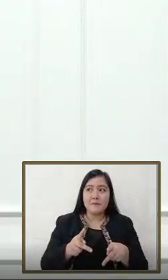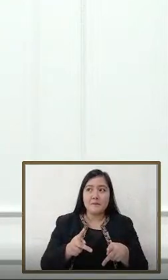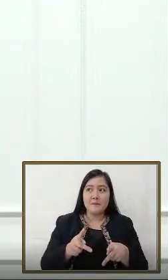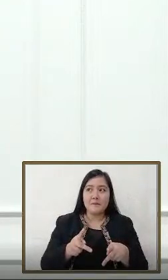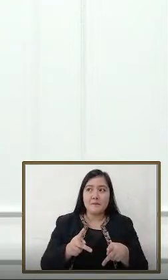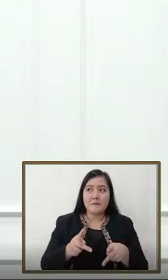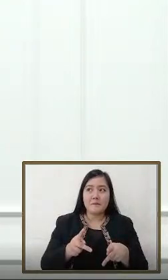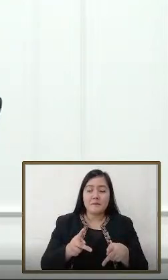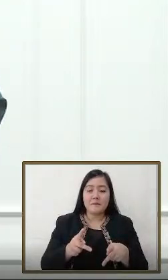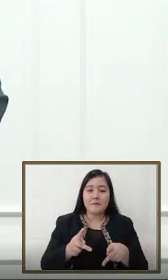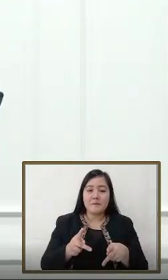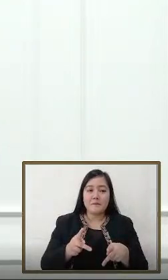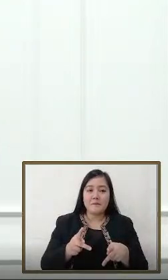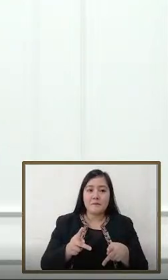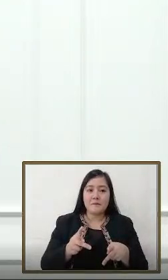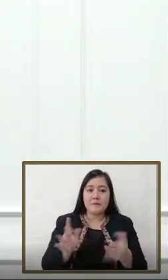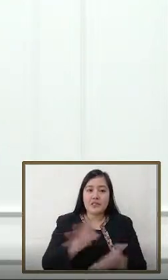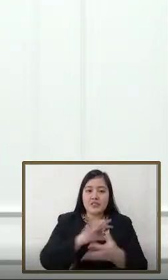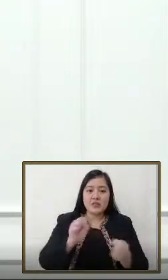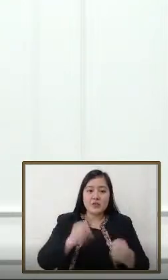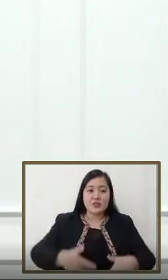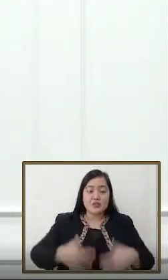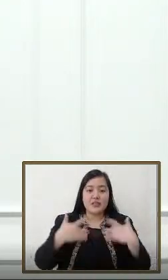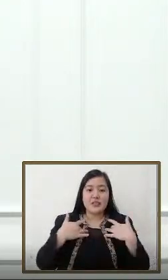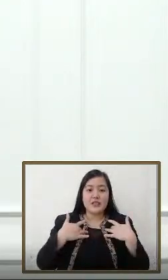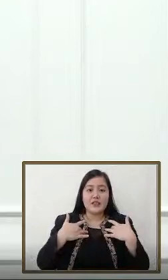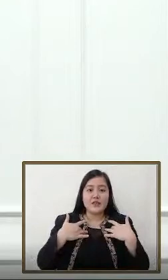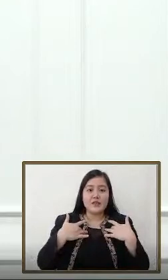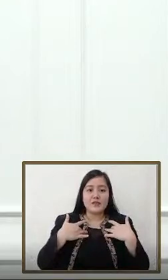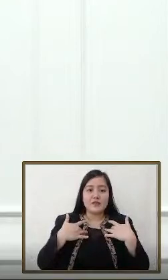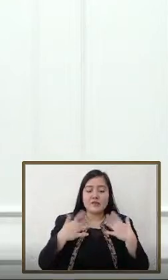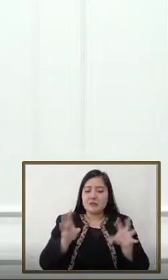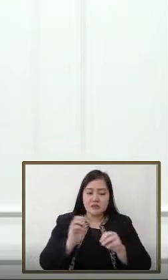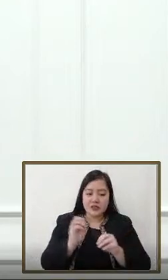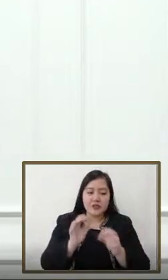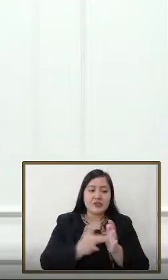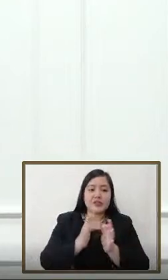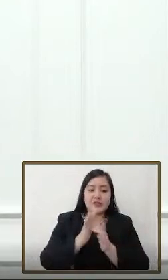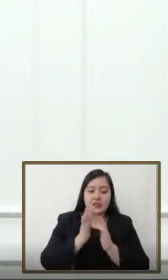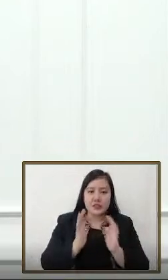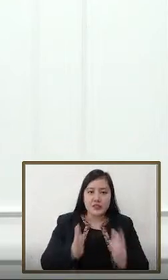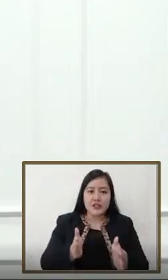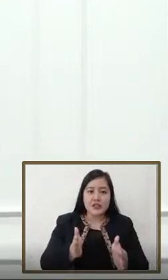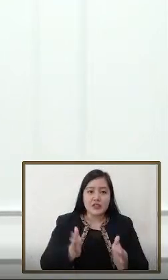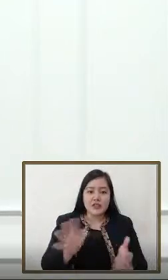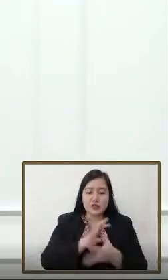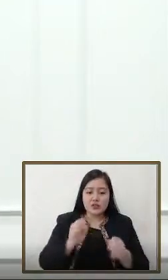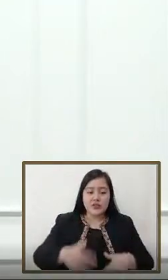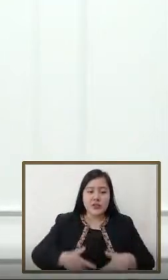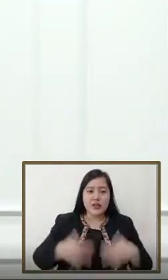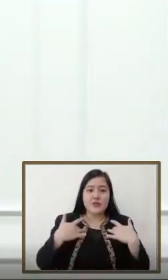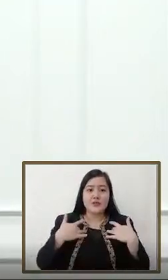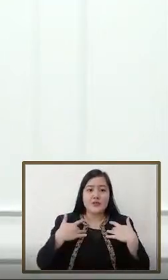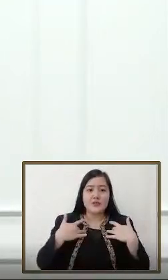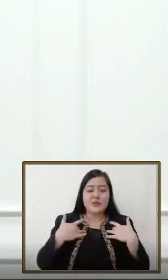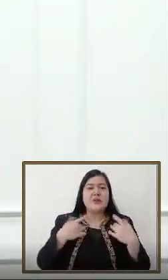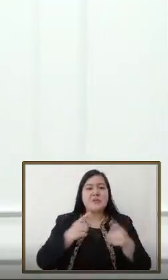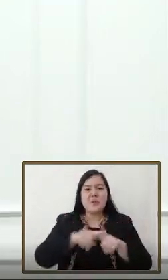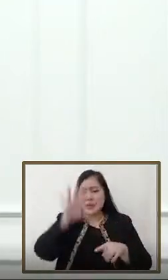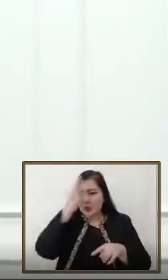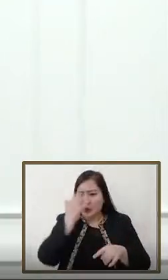pariwara ang buhay, huwag na tayo lumabas, Kristiyano. You know why? The problem is, hindi